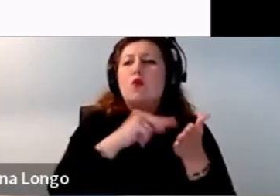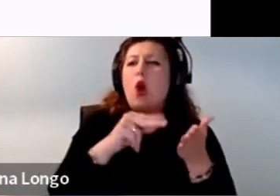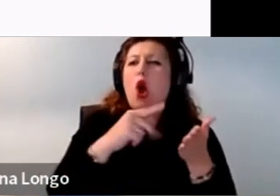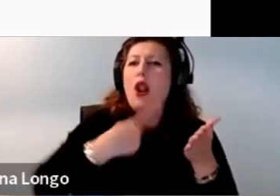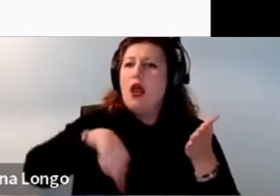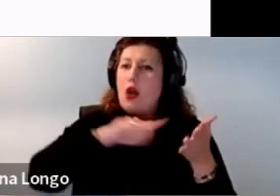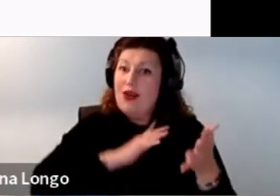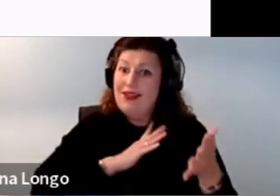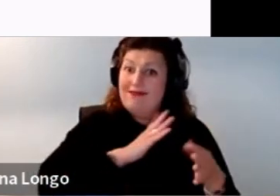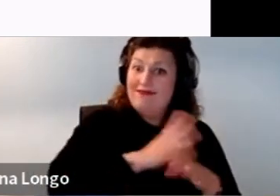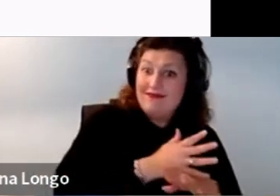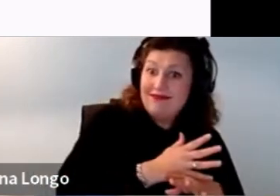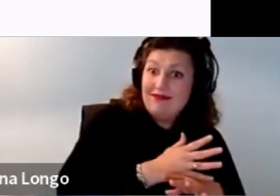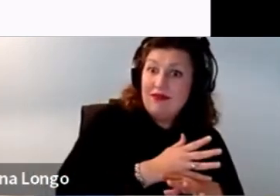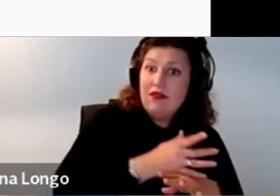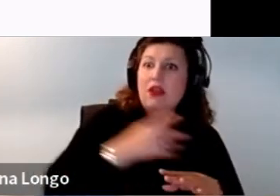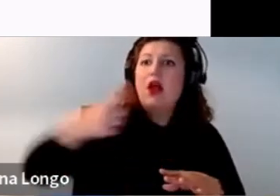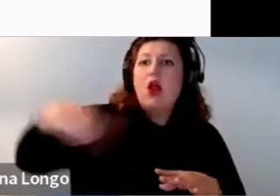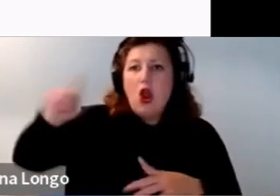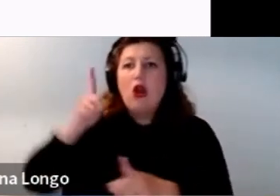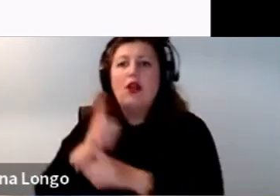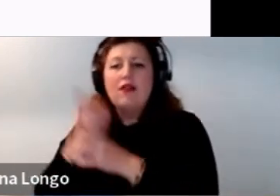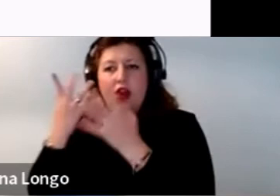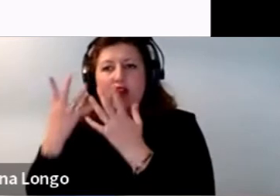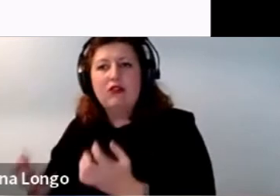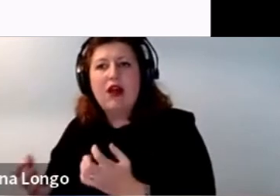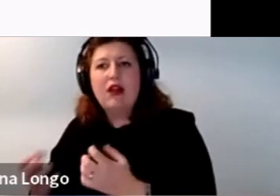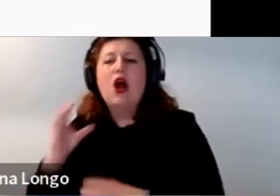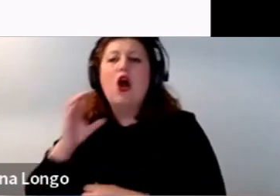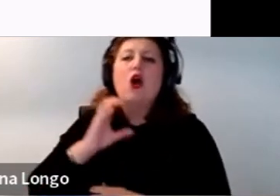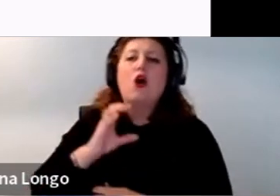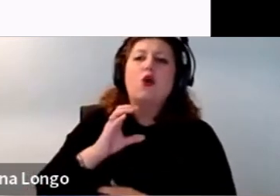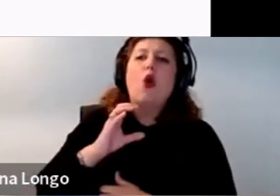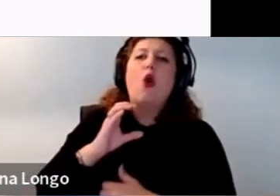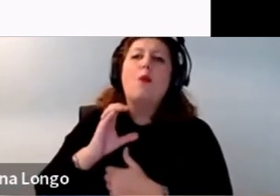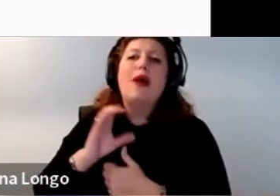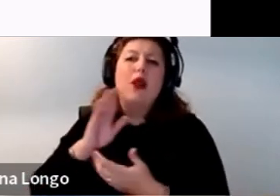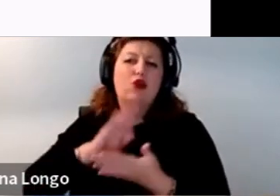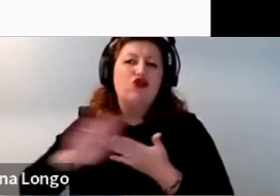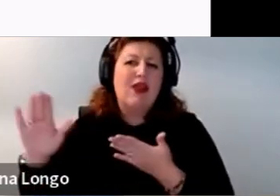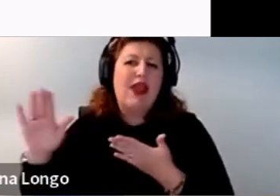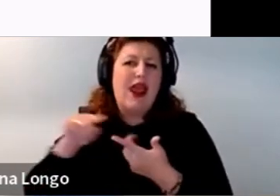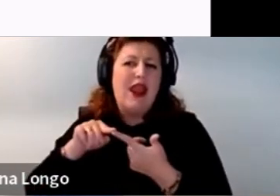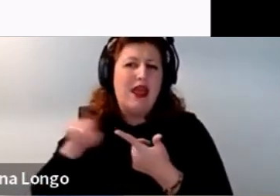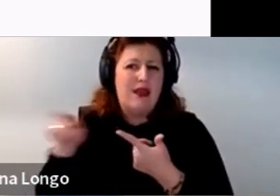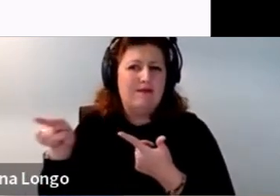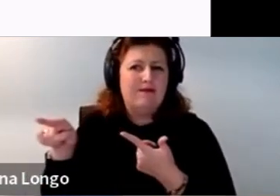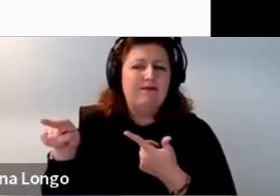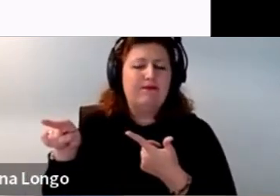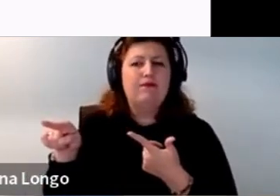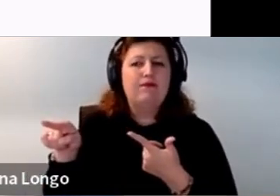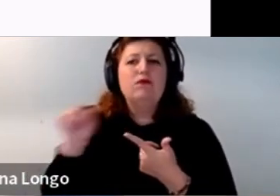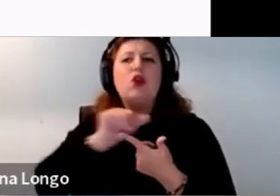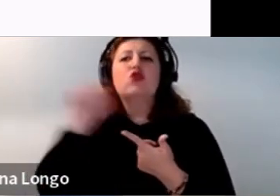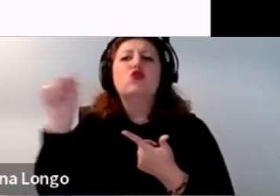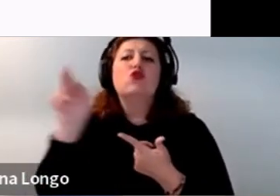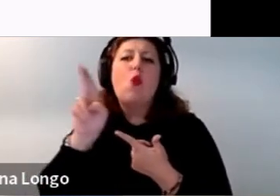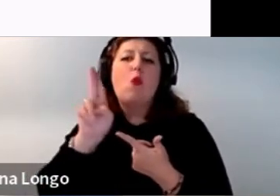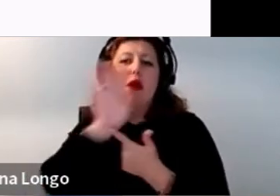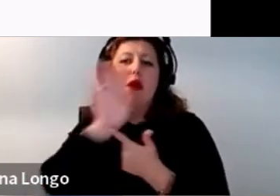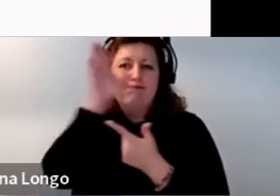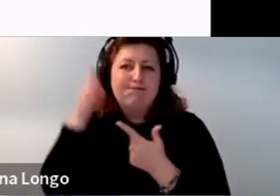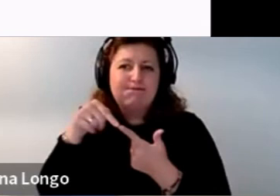accettasse i lavori che noi stavamo facendo. Cocu Belua, per quanto riguarda l'igiene, esclusivamente ovviamente per i servizi